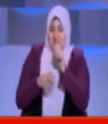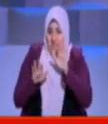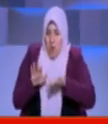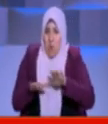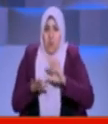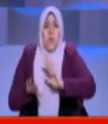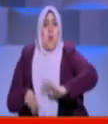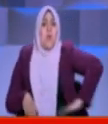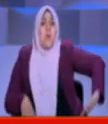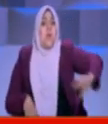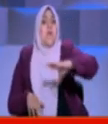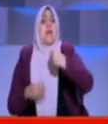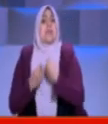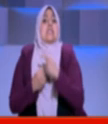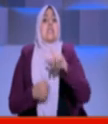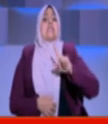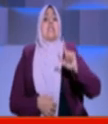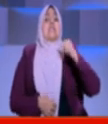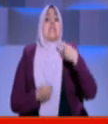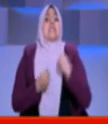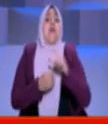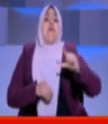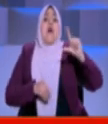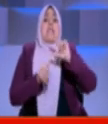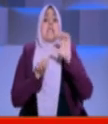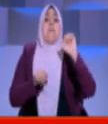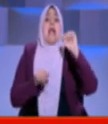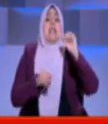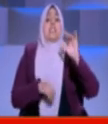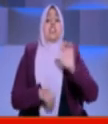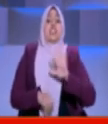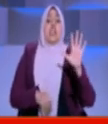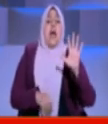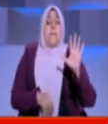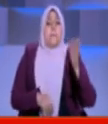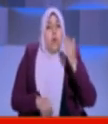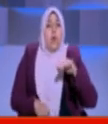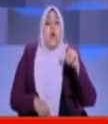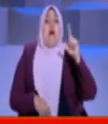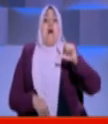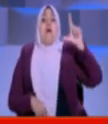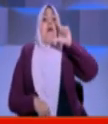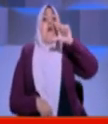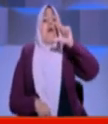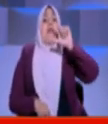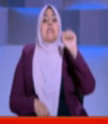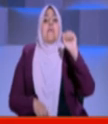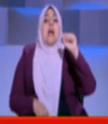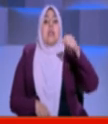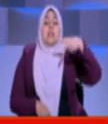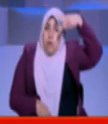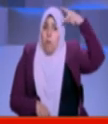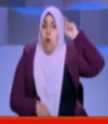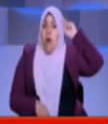بينهم السيد محمد الحلبوسي رئيس مجلس النواب العراقي، والسيد مصطفى الكاظمي رئيس جهاز المخابرات العراقية الأسبق الذي أصبح سابقا الآن